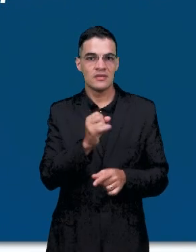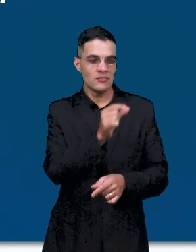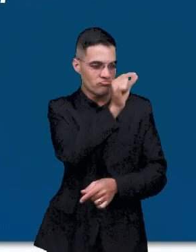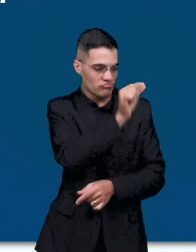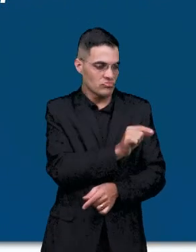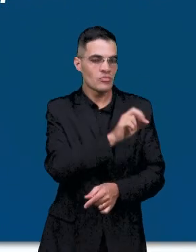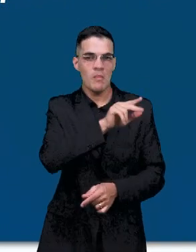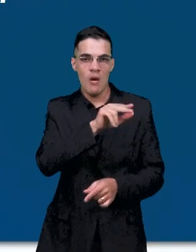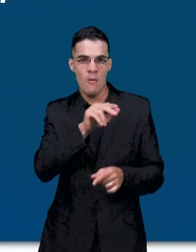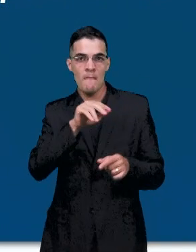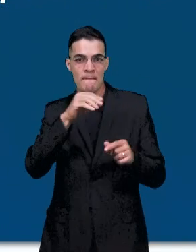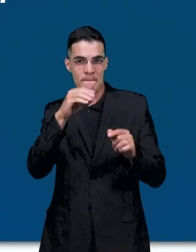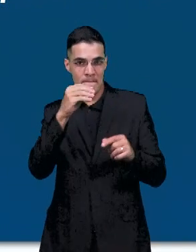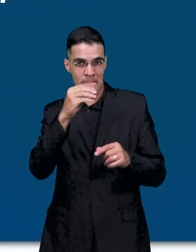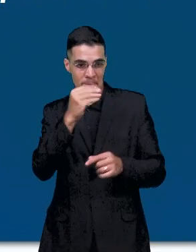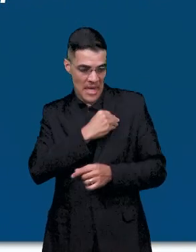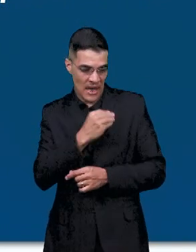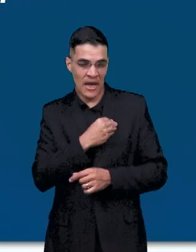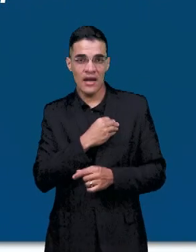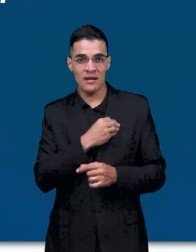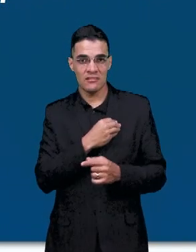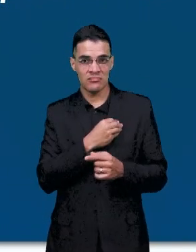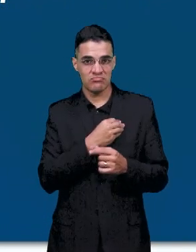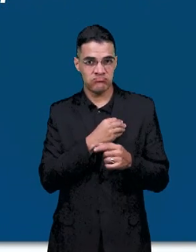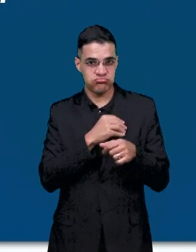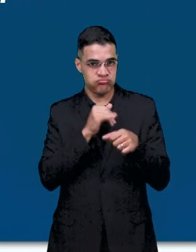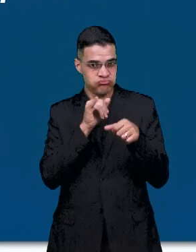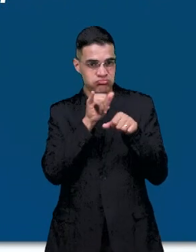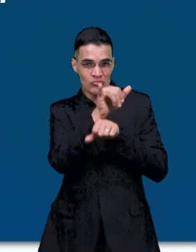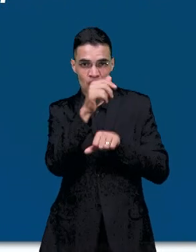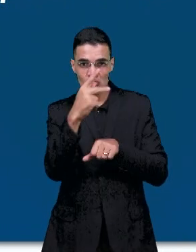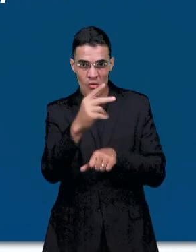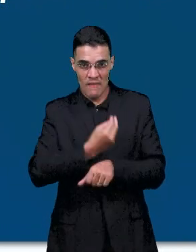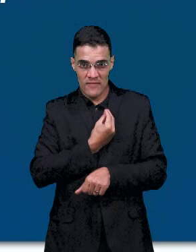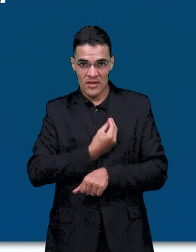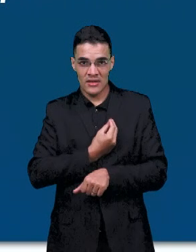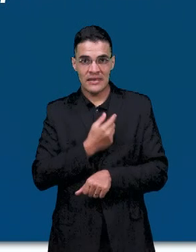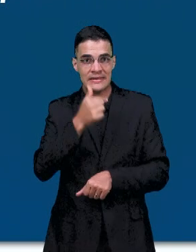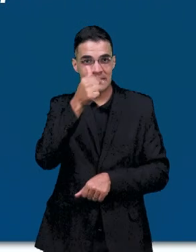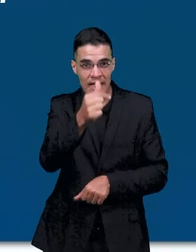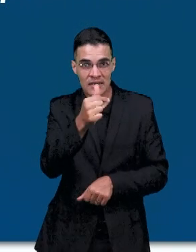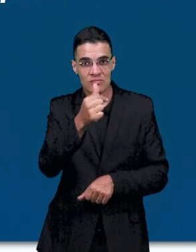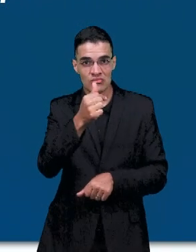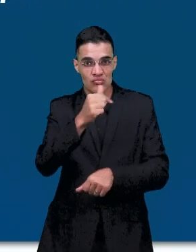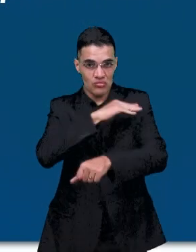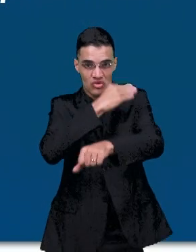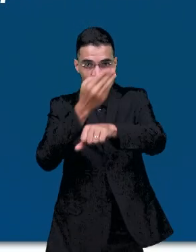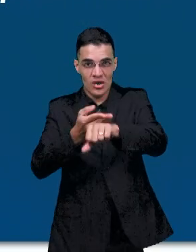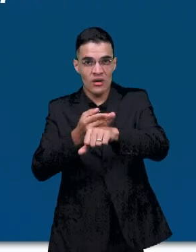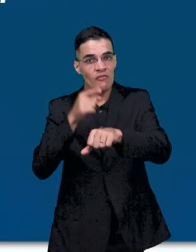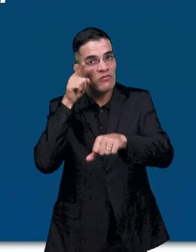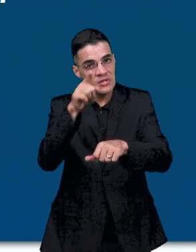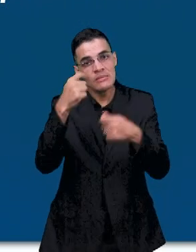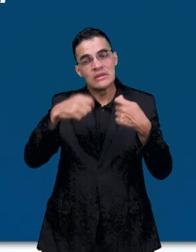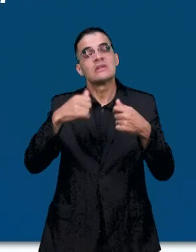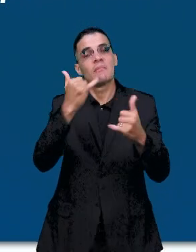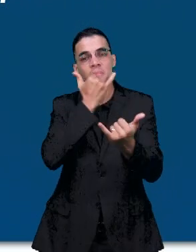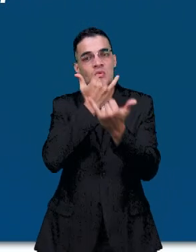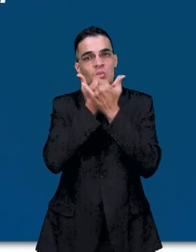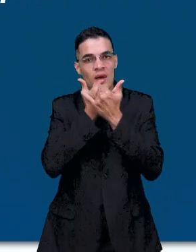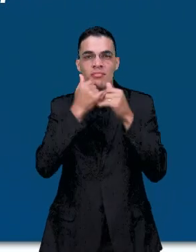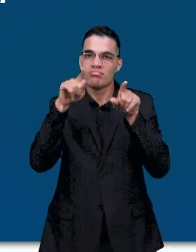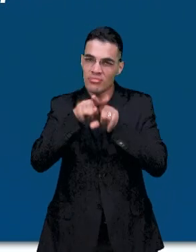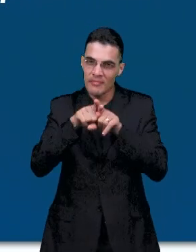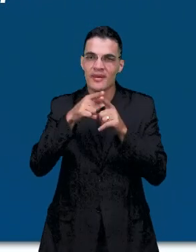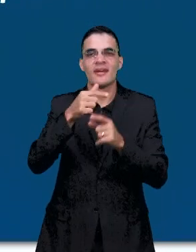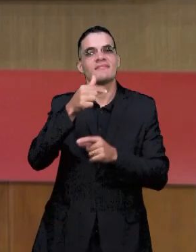скажет, каюсь, прости ему». И сказали апостолы Господу, умножь в нас веру. Особенно, видите,